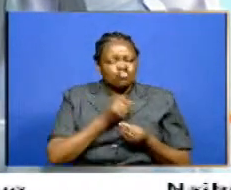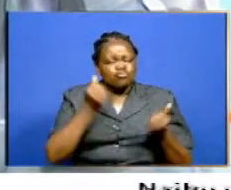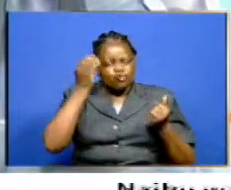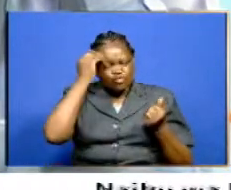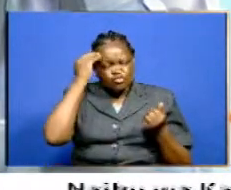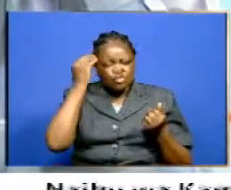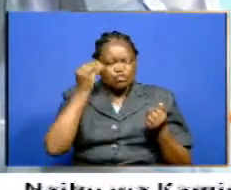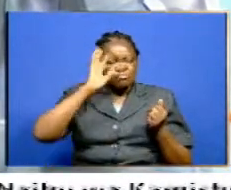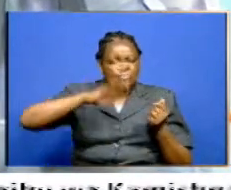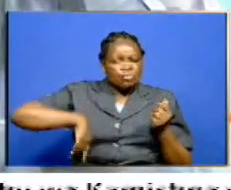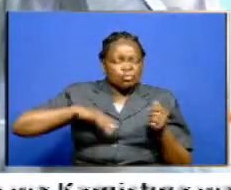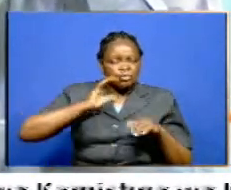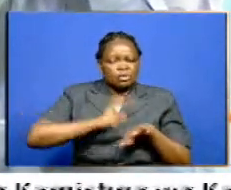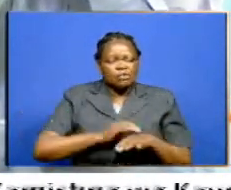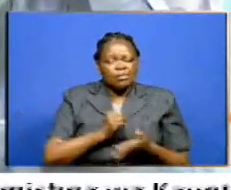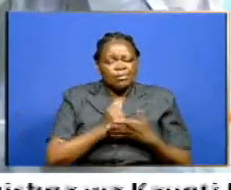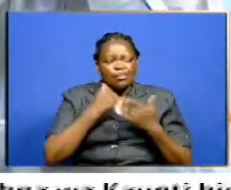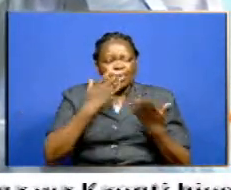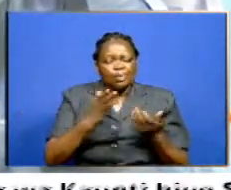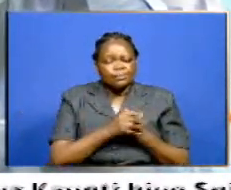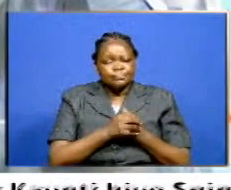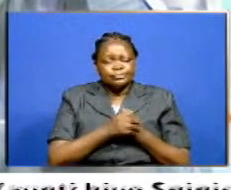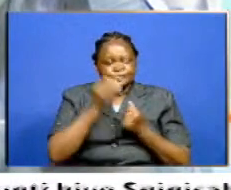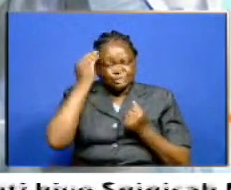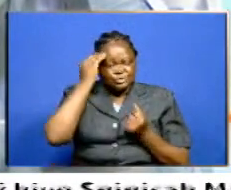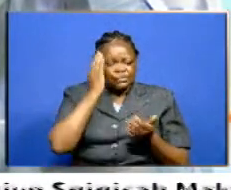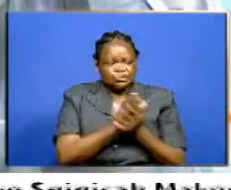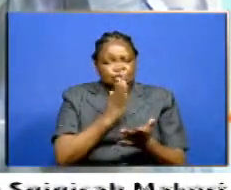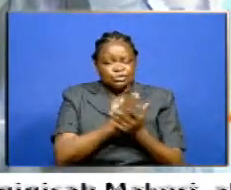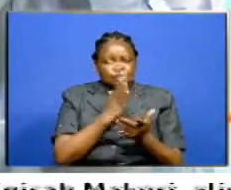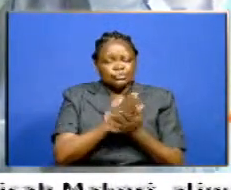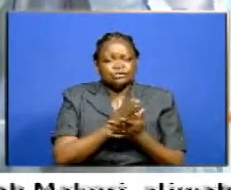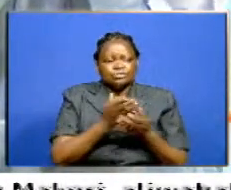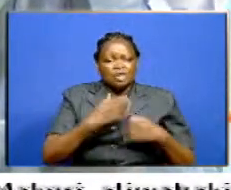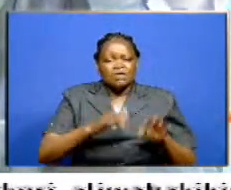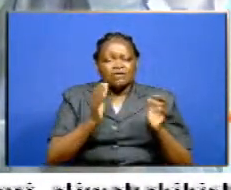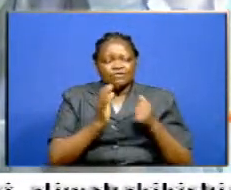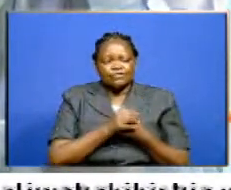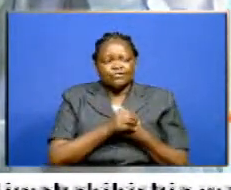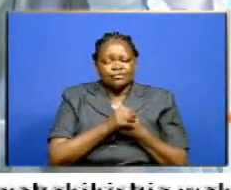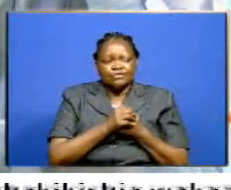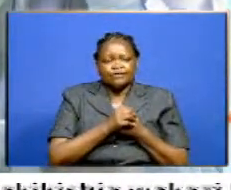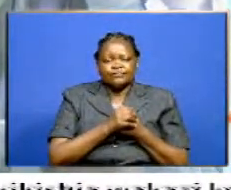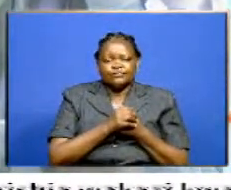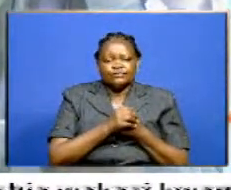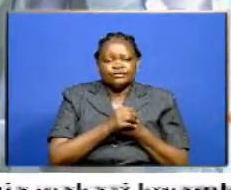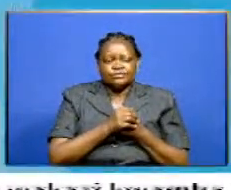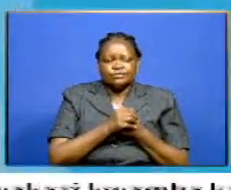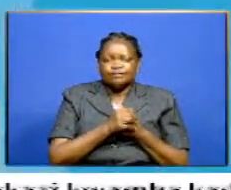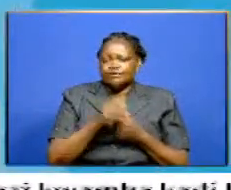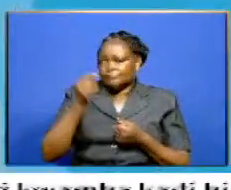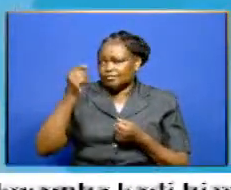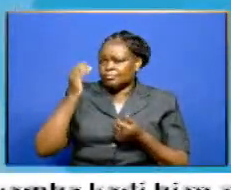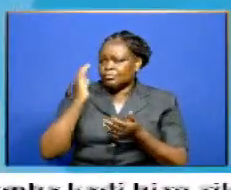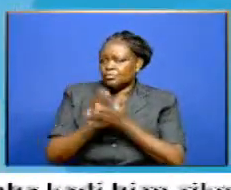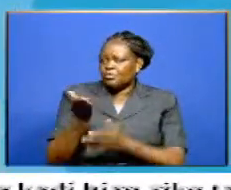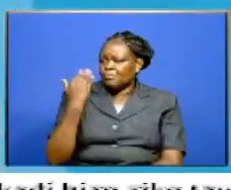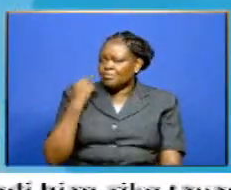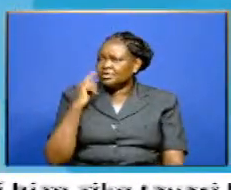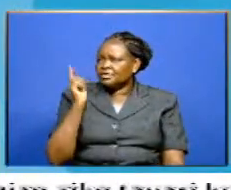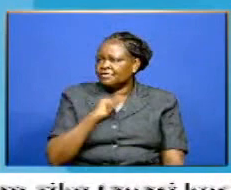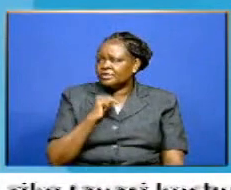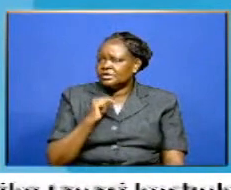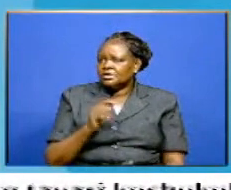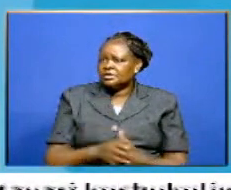nyuma kuweza kupata HELB, ama unajua kwamba kabisa nimewaachia kidonda huko nyuma? Vile nilisema hapo